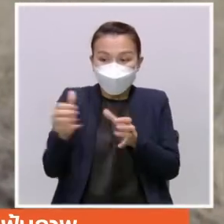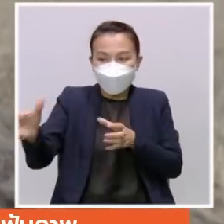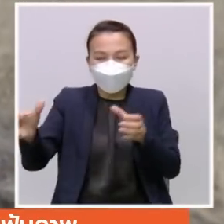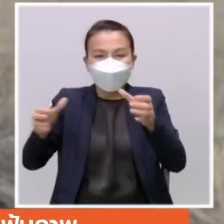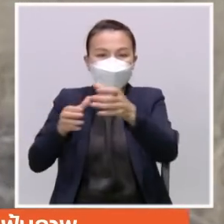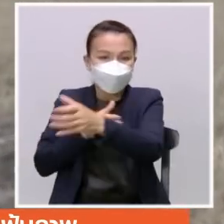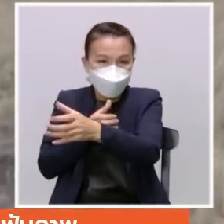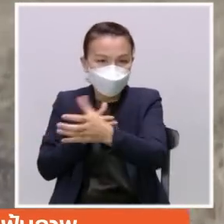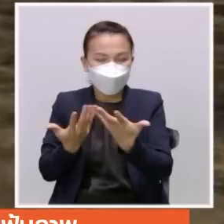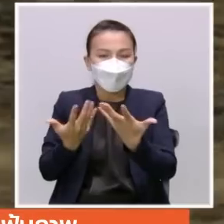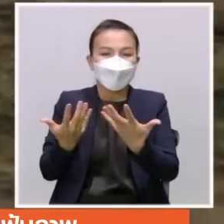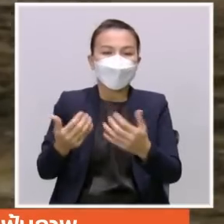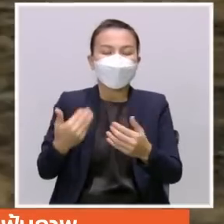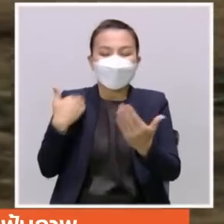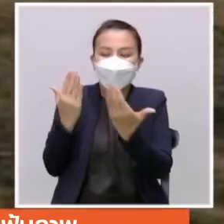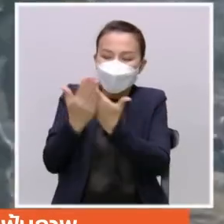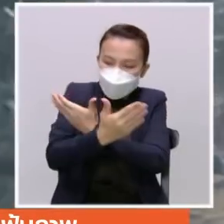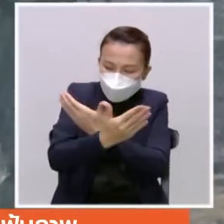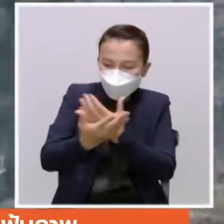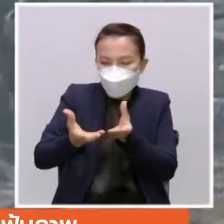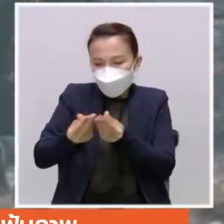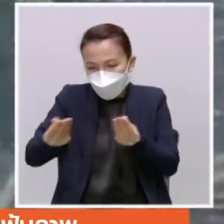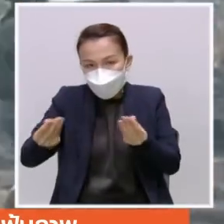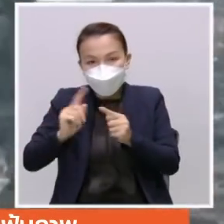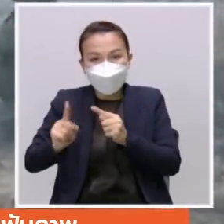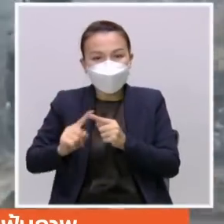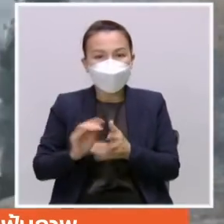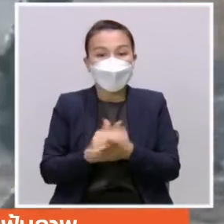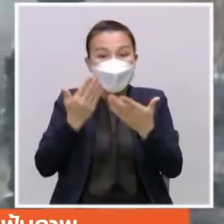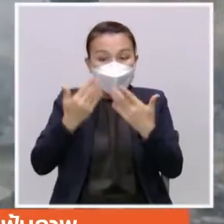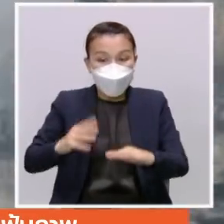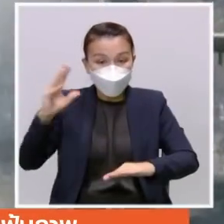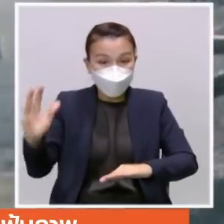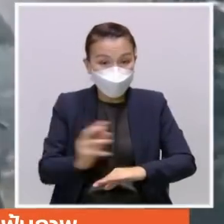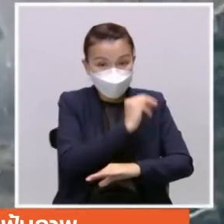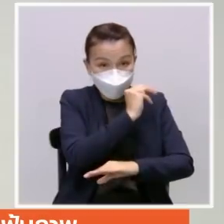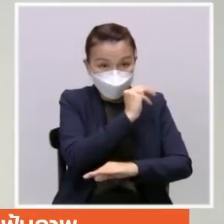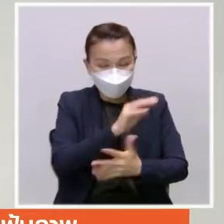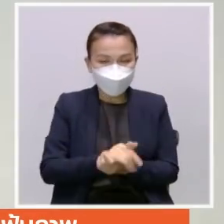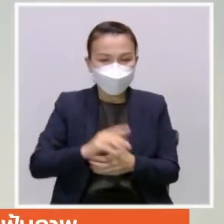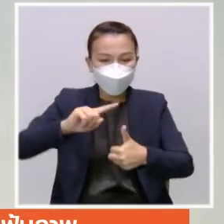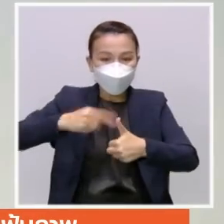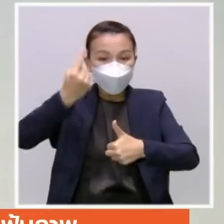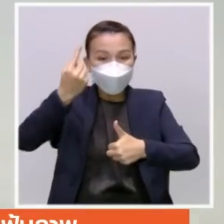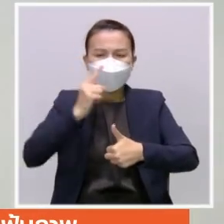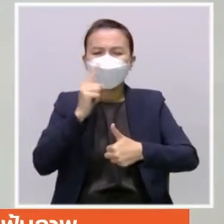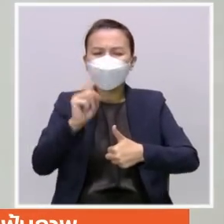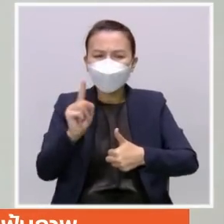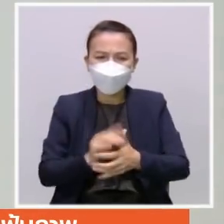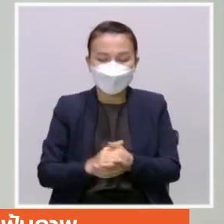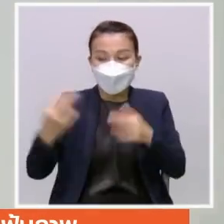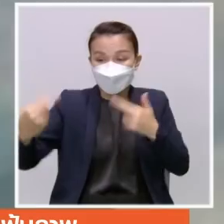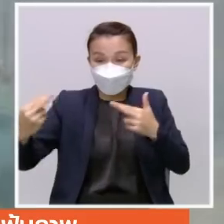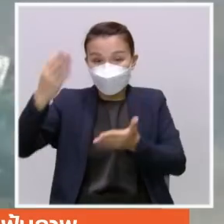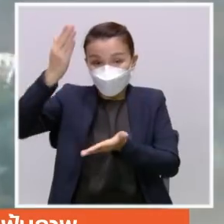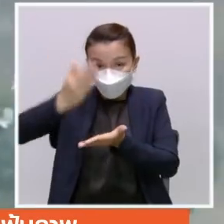ำหรับพลเรือนในแนวหน้าที่ยูเครนตะวันออกจากนั้นก็เข้าสู่ประเด็นทางการเมืองสำหรับขั้นตอนแรกเขามีรายงานว่าการหยุดยิงเนี่ย